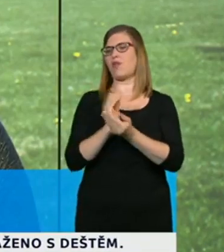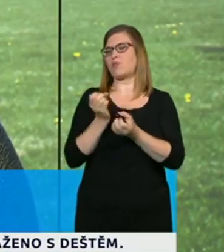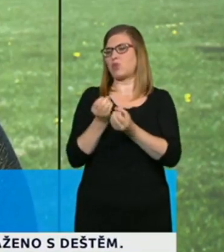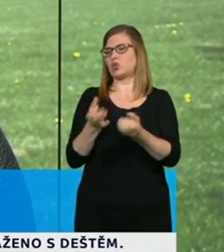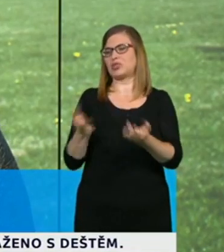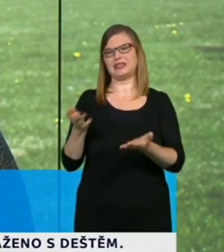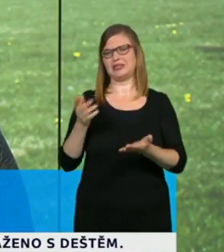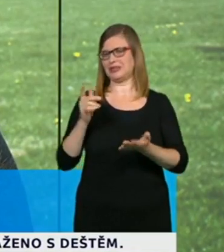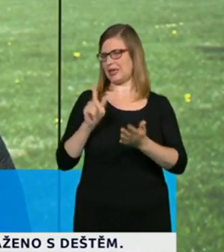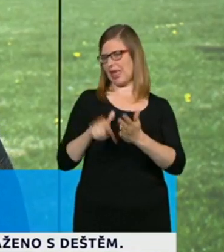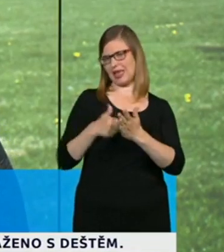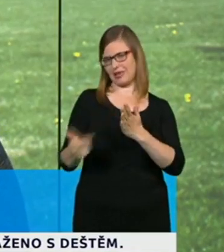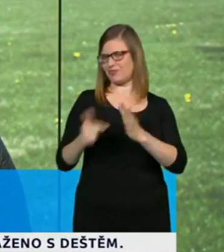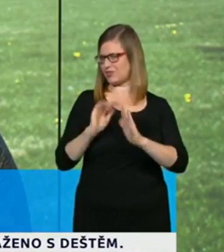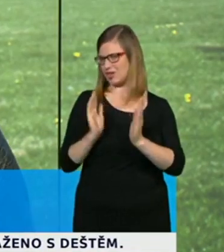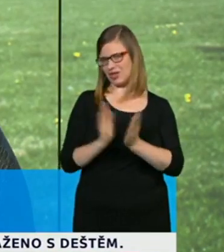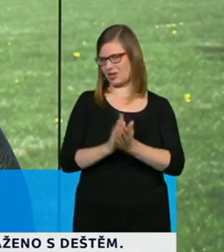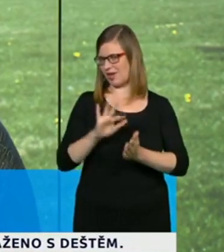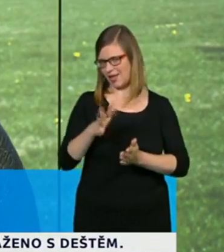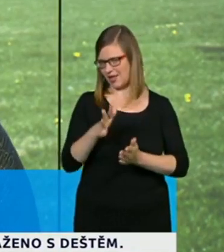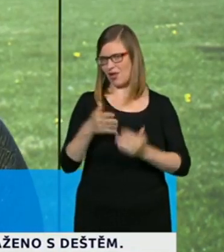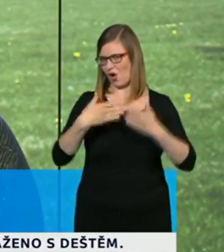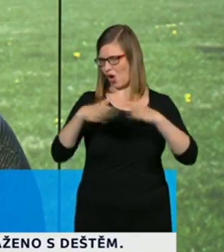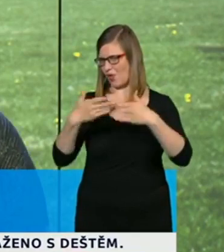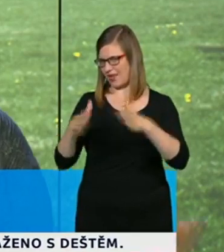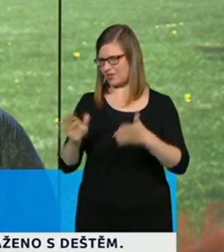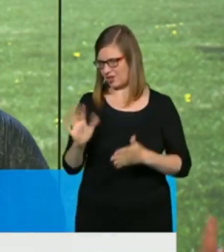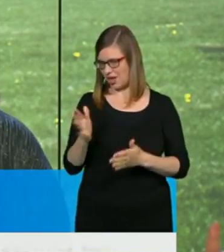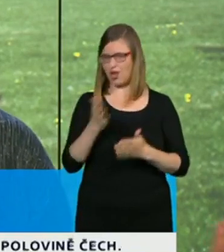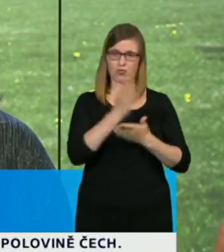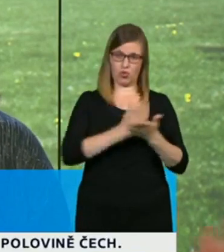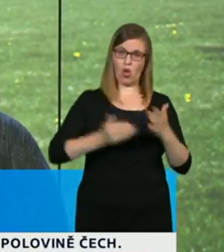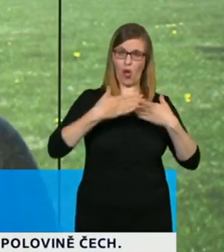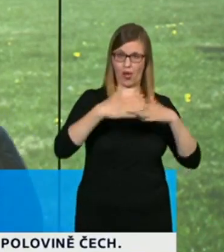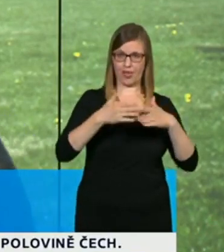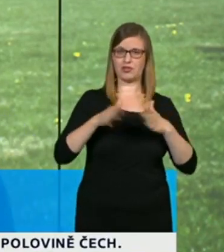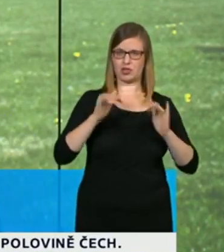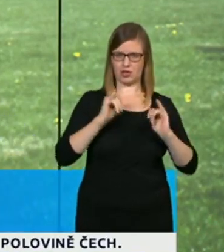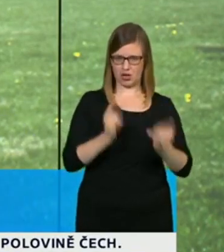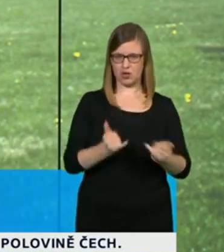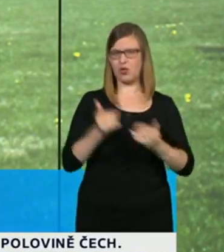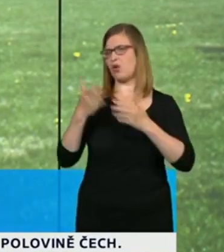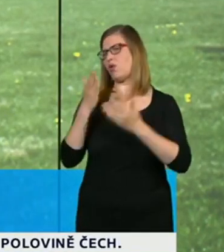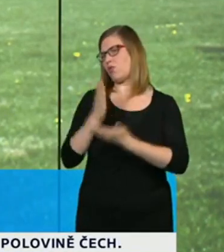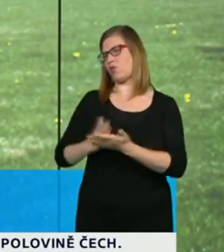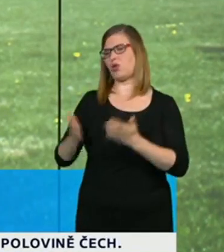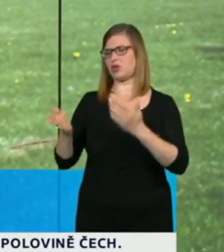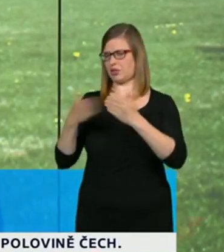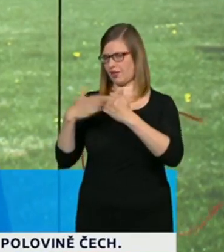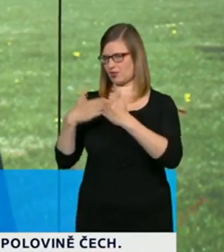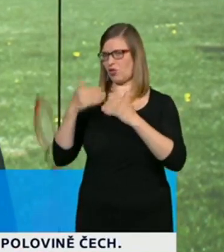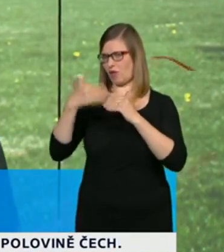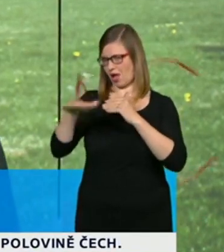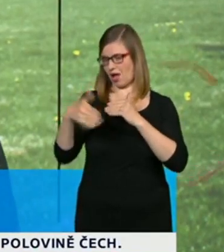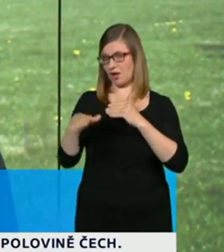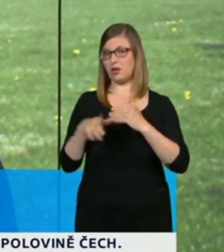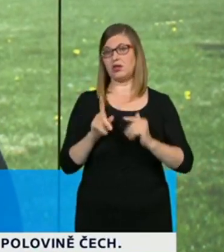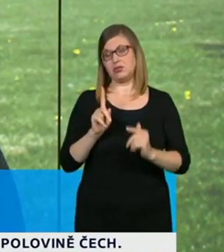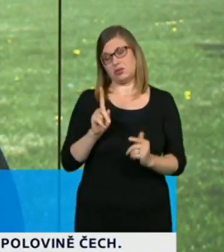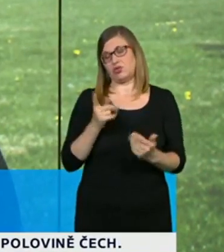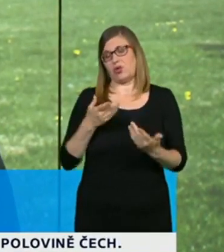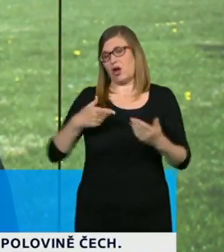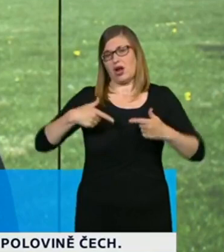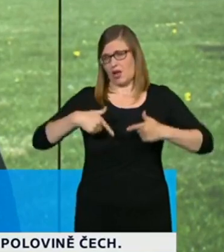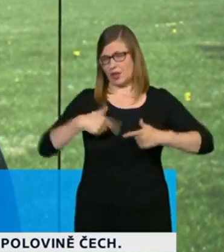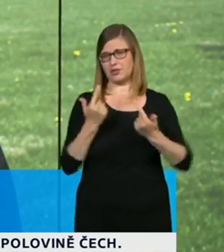otevřeny jsou, nebo otevřeny nejsou, čili je tam celá řada věcí, navíc pozměňovací návrh znamená podporu to, aby to